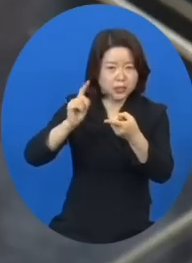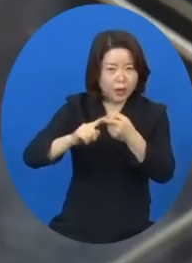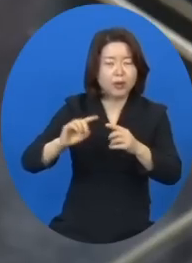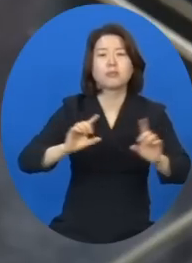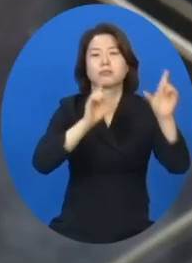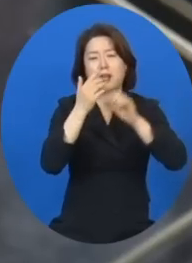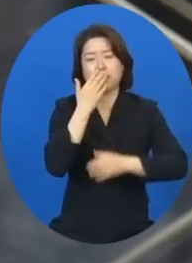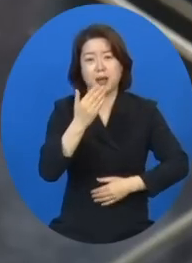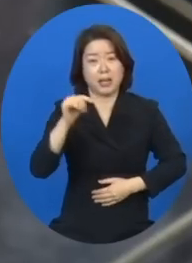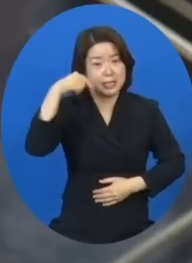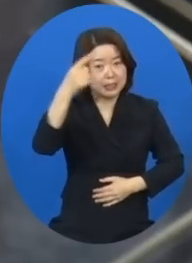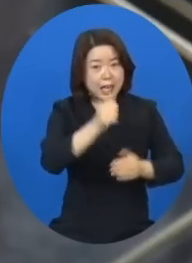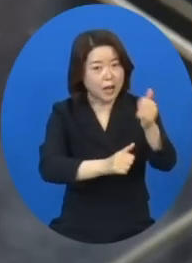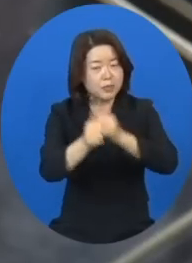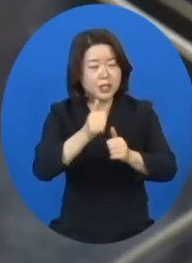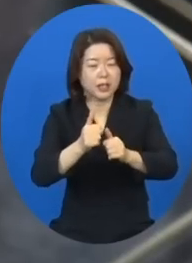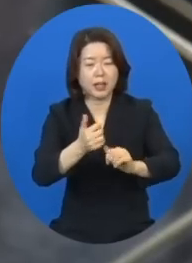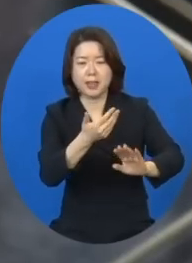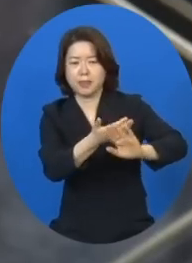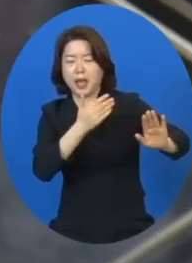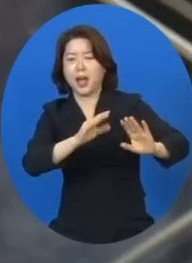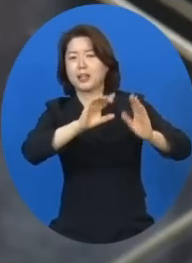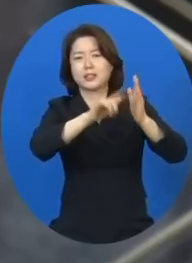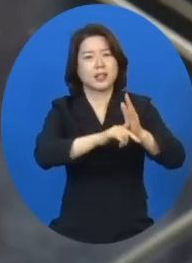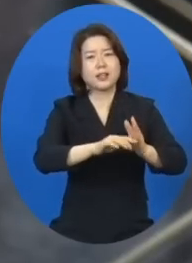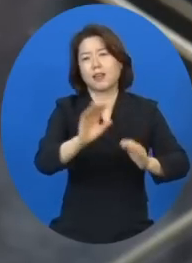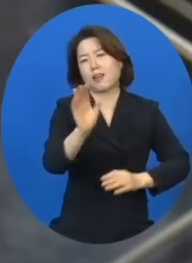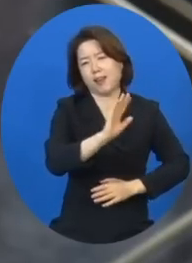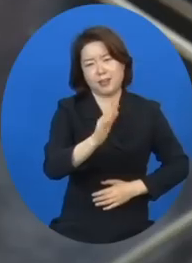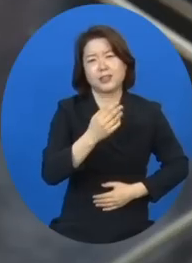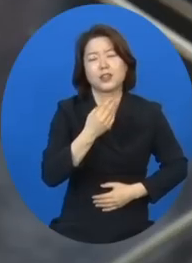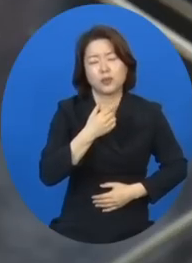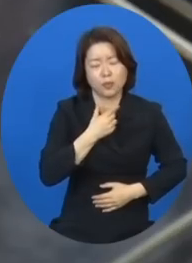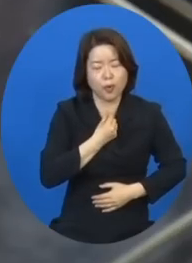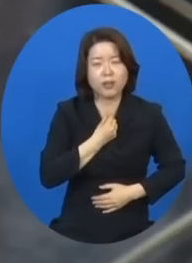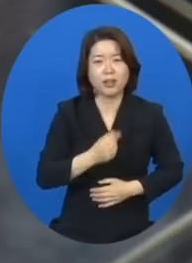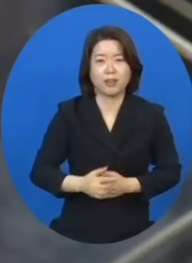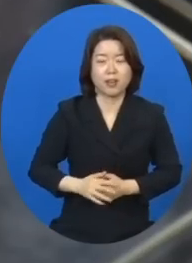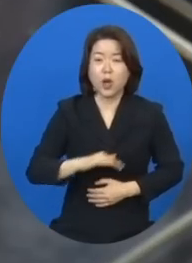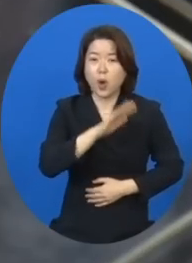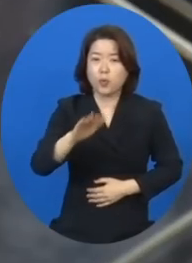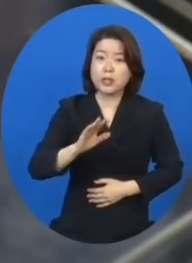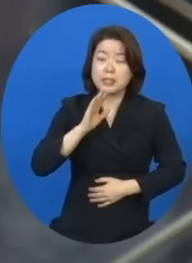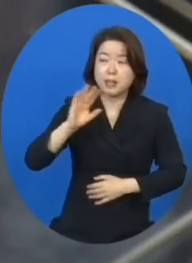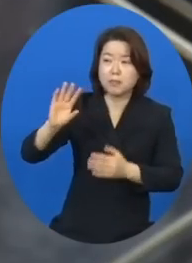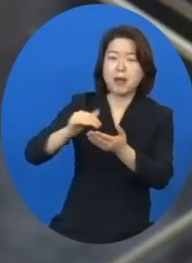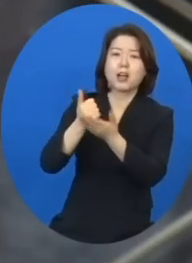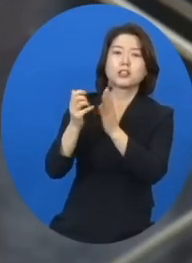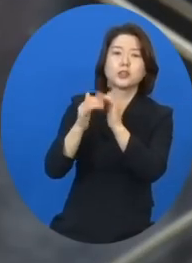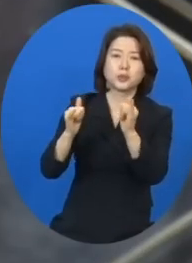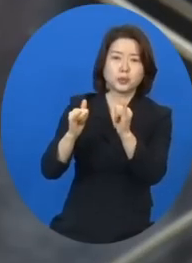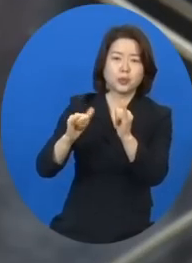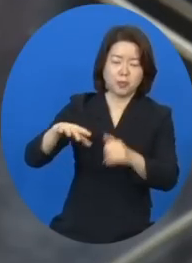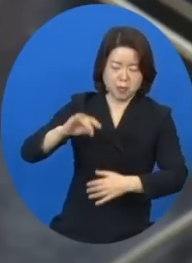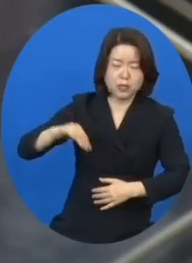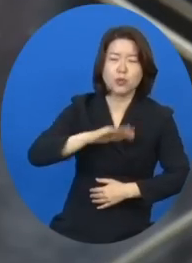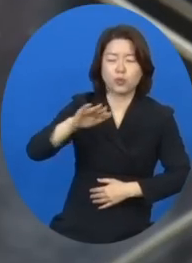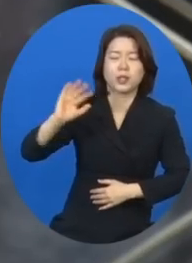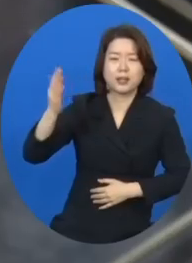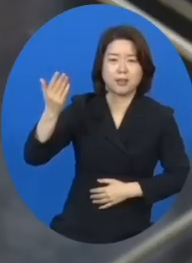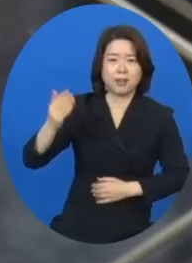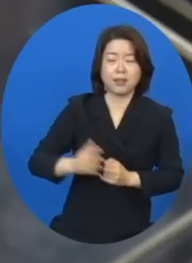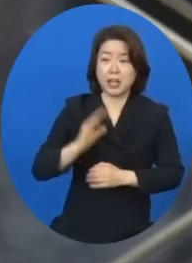다음 세대가 다른 세대 되지 않기 원합니다. 그러기에 우리가 진짜 그리스도인 되기 원해요.